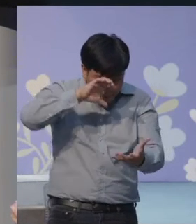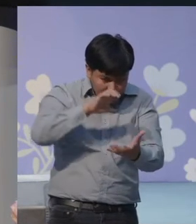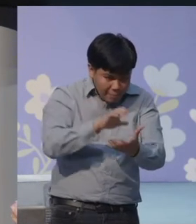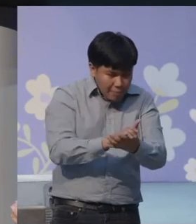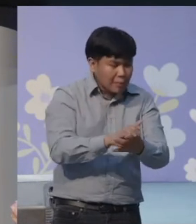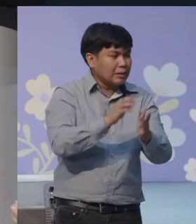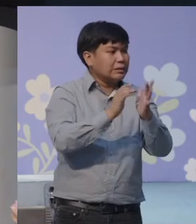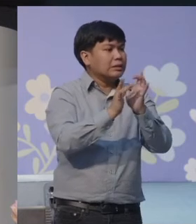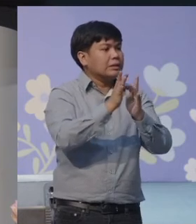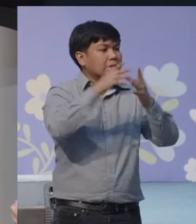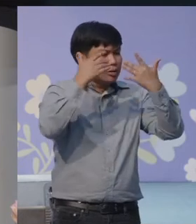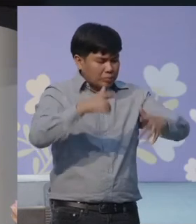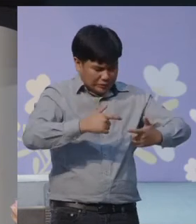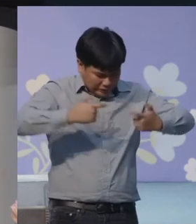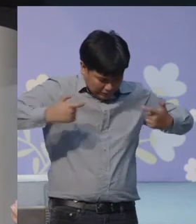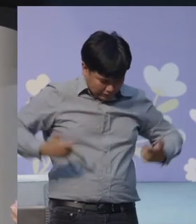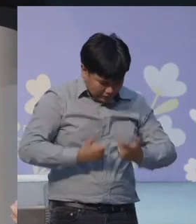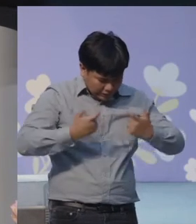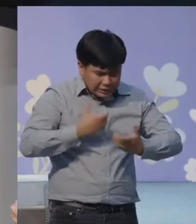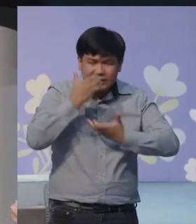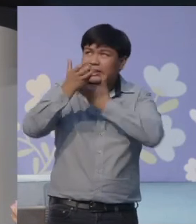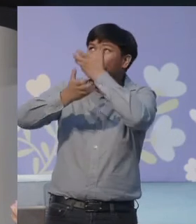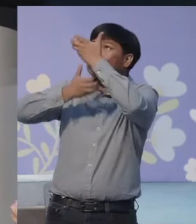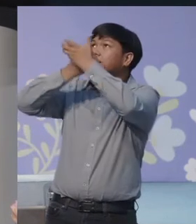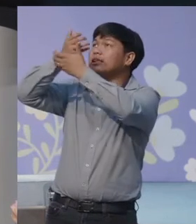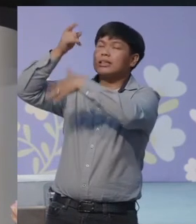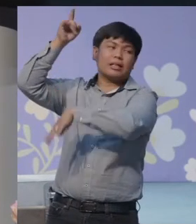napagsisihan ang inyong mga kasalanan